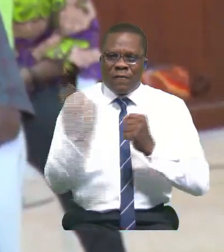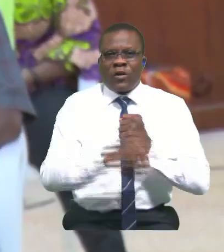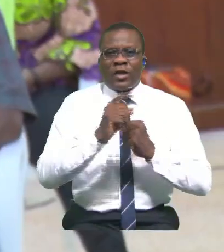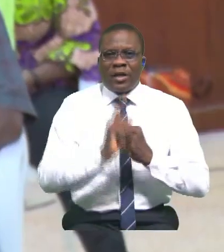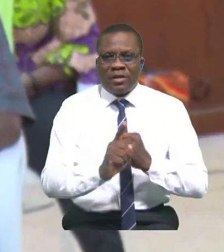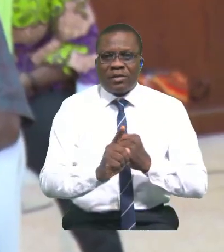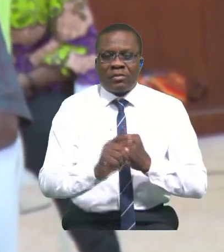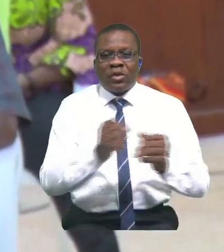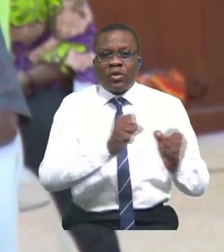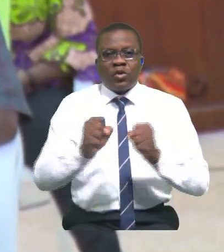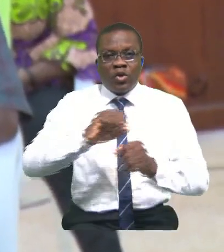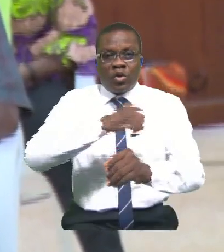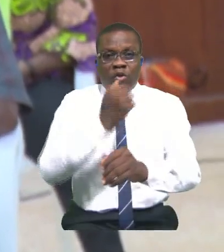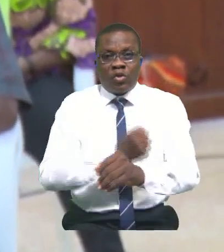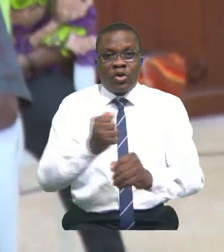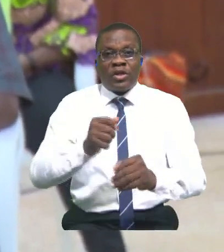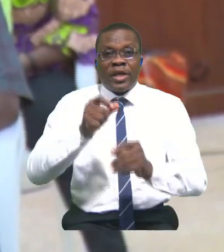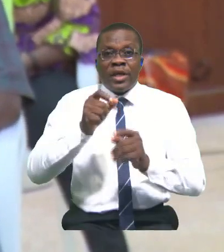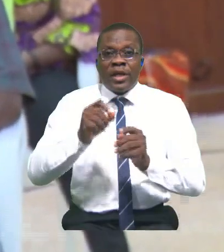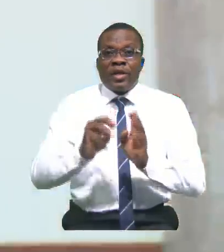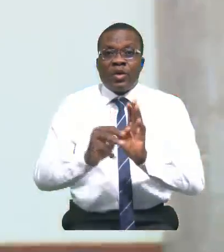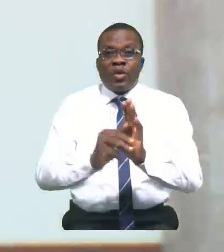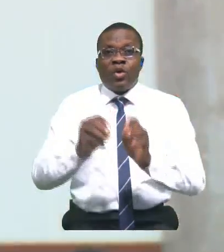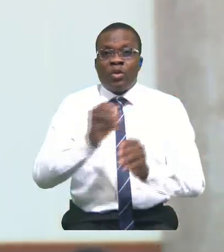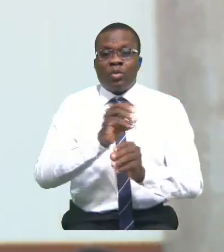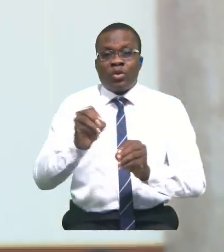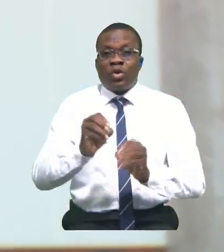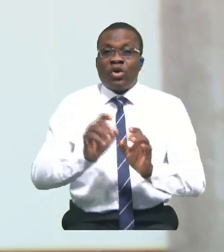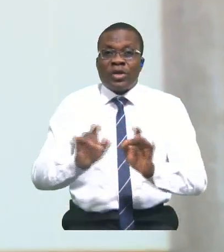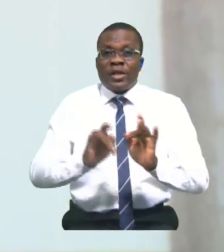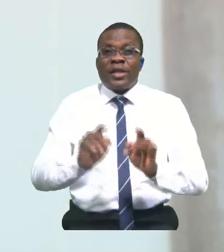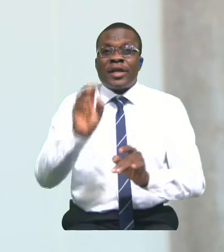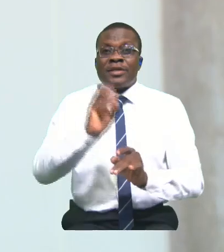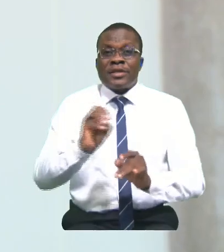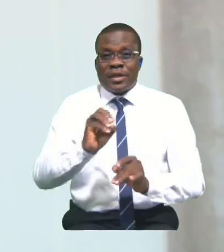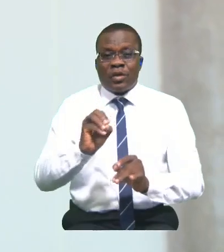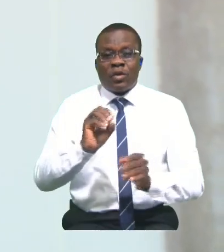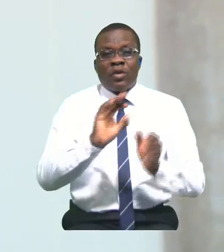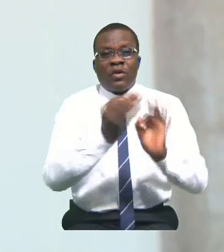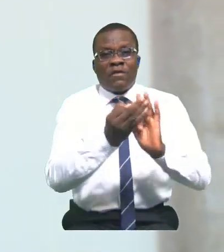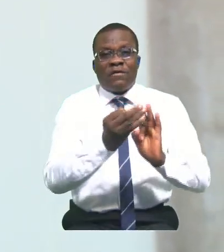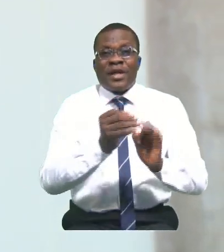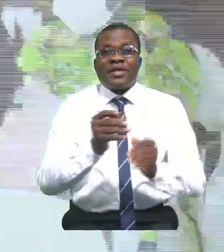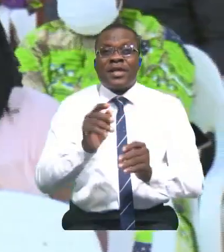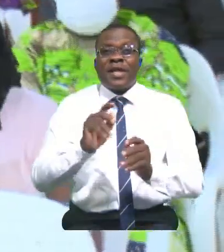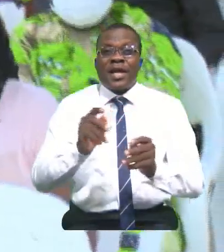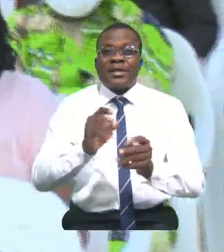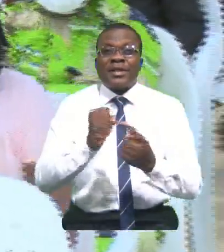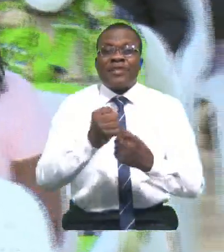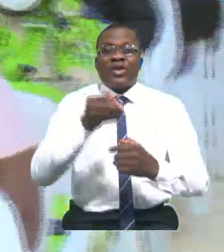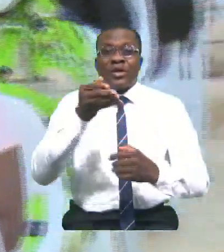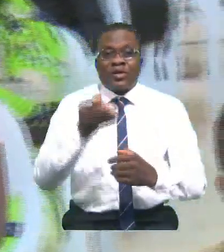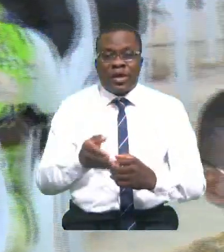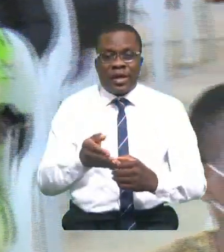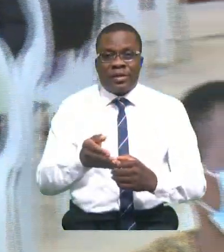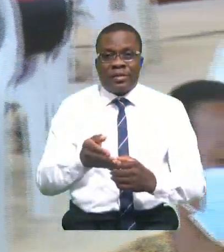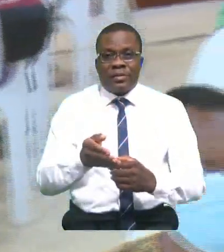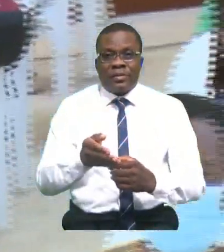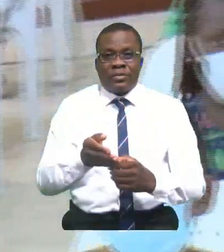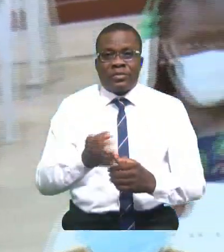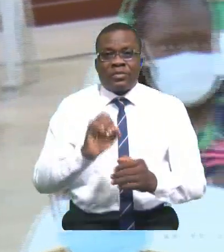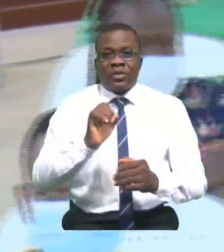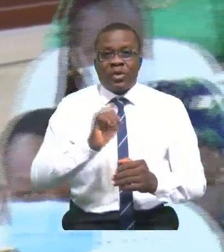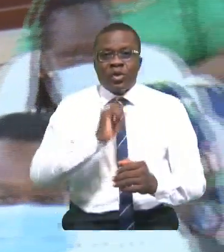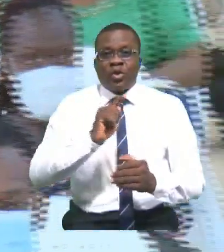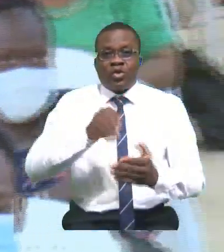l'autorité le mot d'ordre est tolérance zéro face à ce genre de situation je suis venu